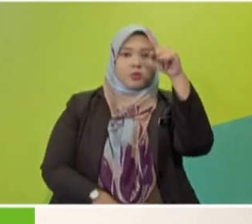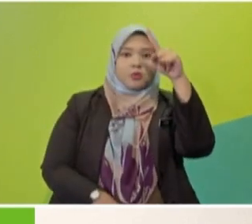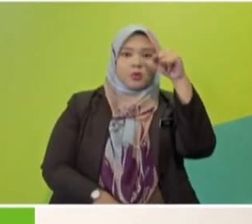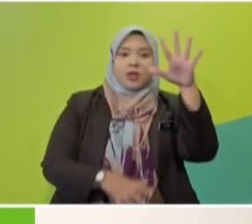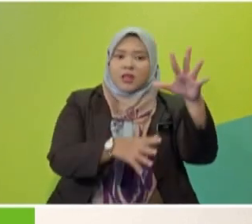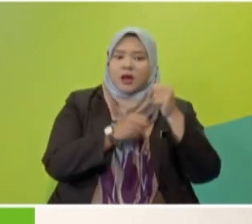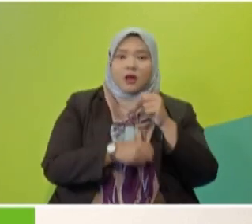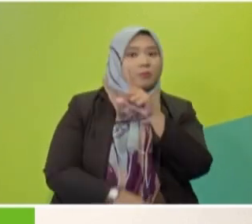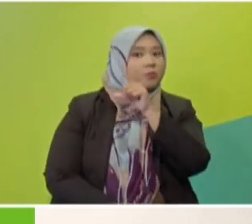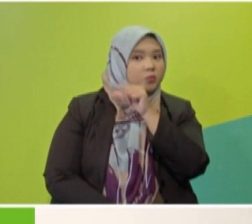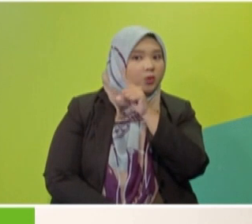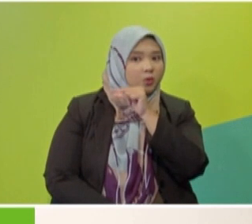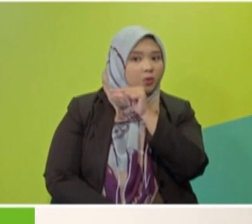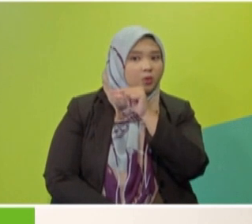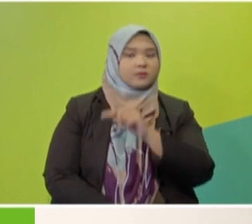burung.